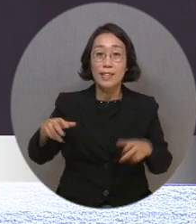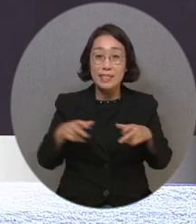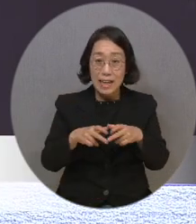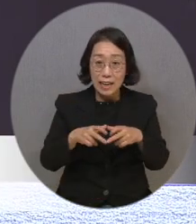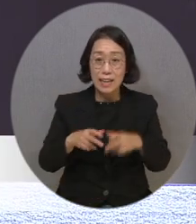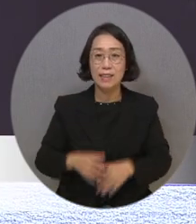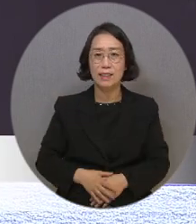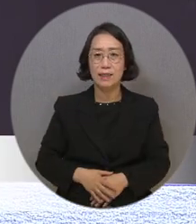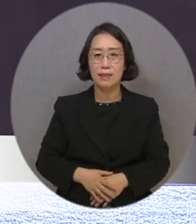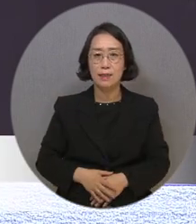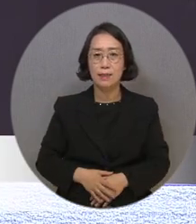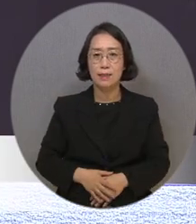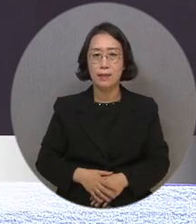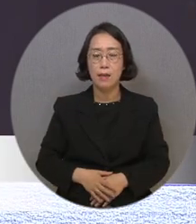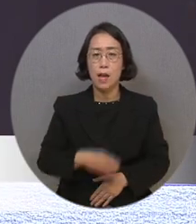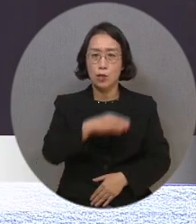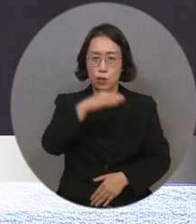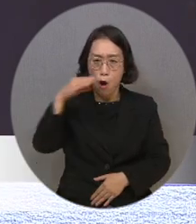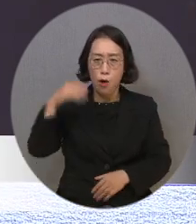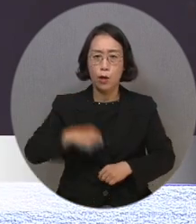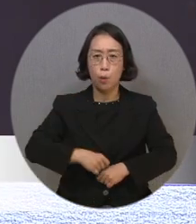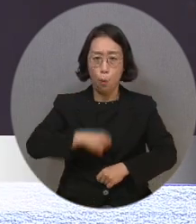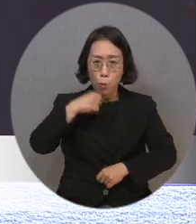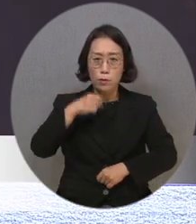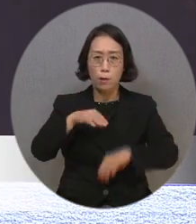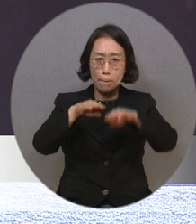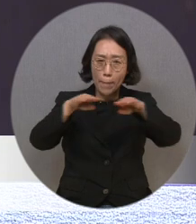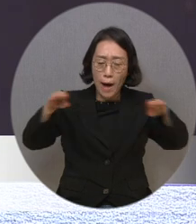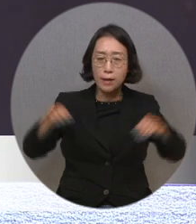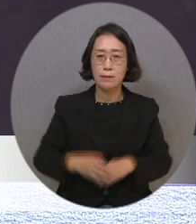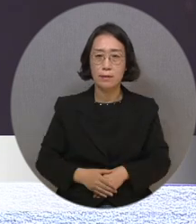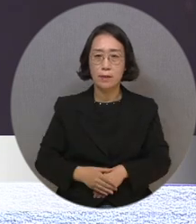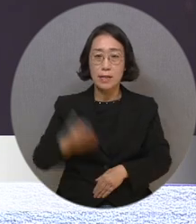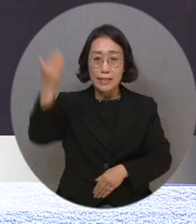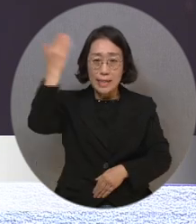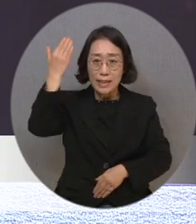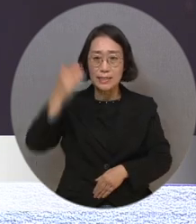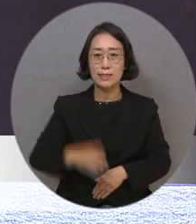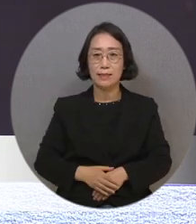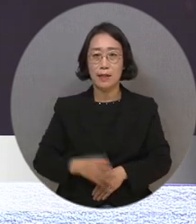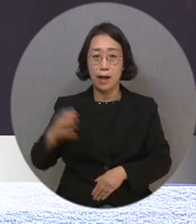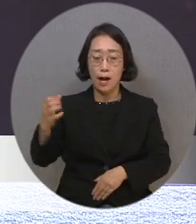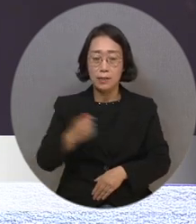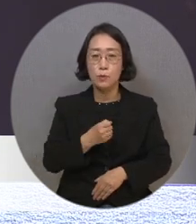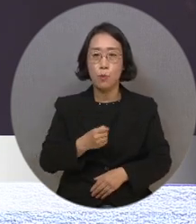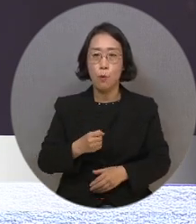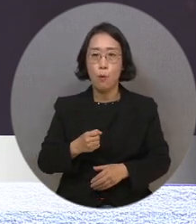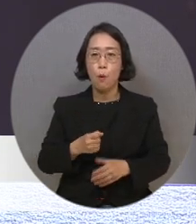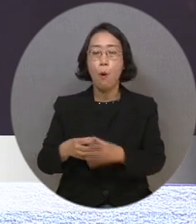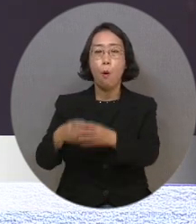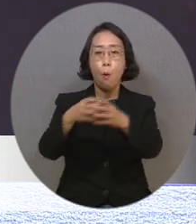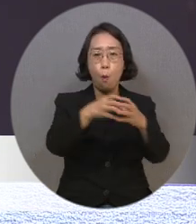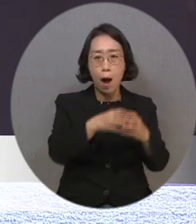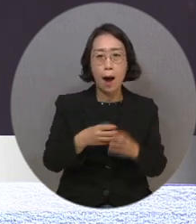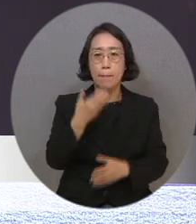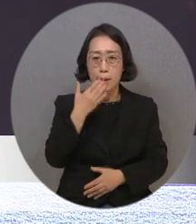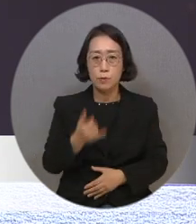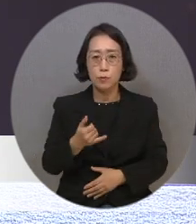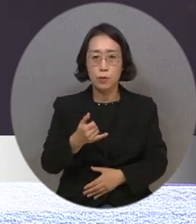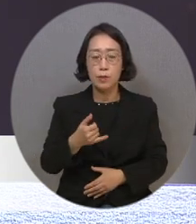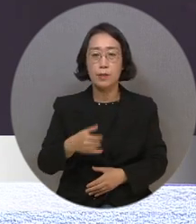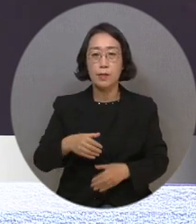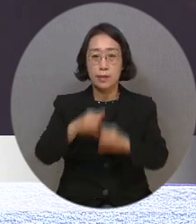장애인들에게도 정의와 공정, 합리화 상식을 바탕으로 화합할 수 있는 사회 통합의